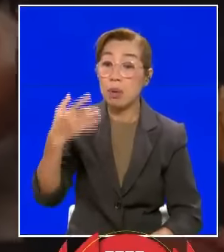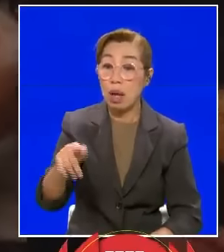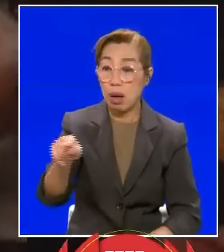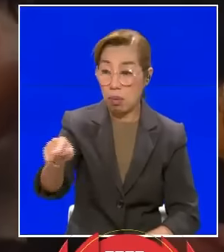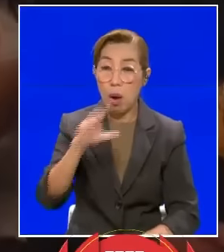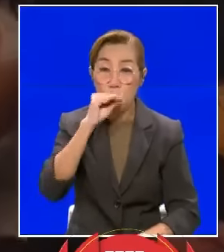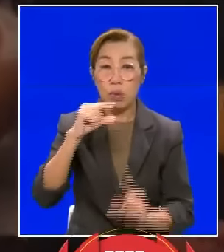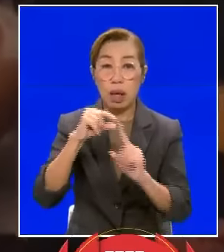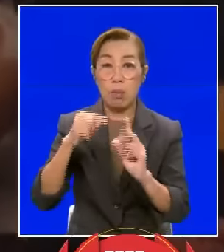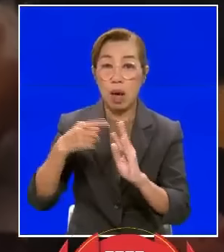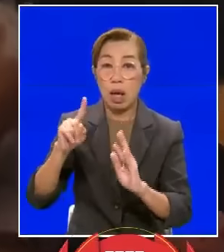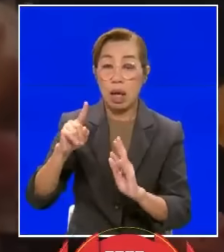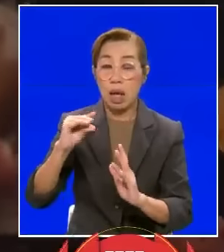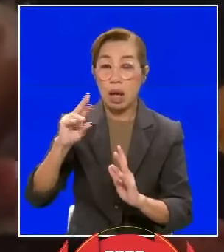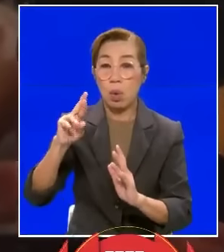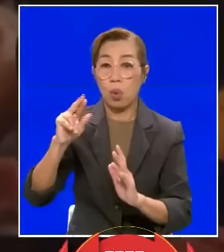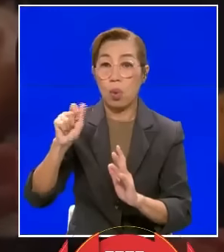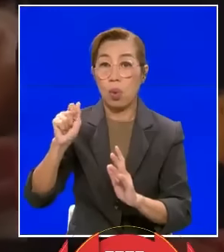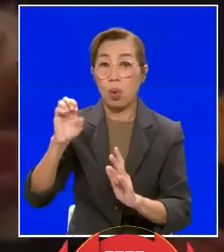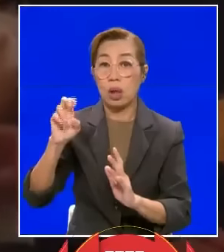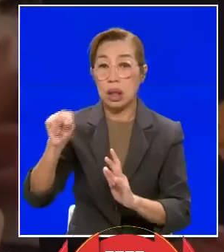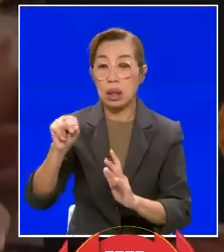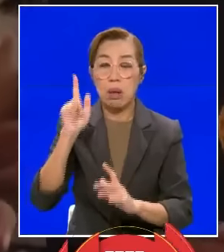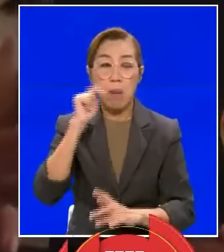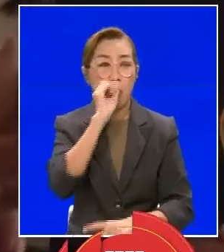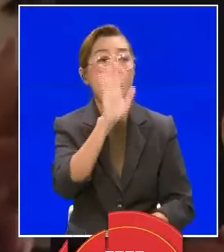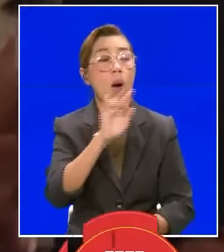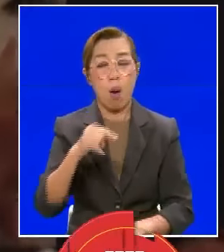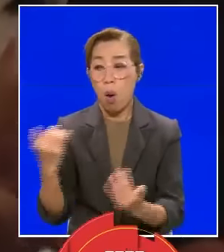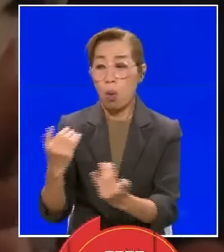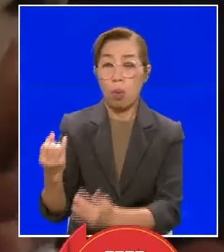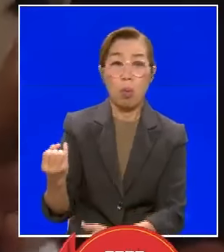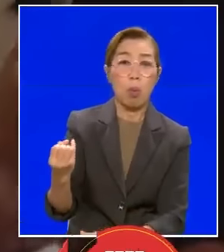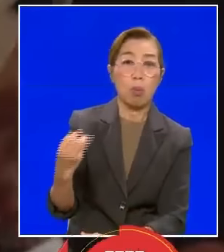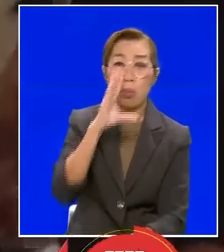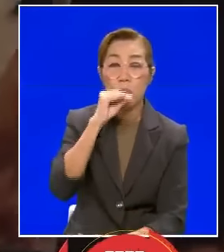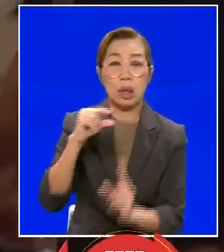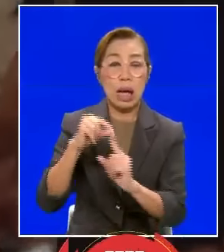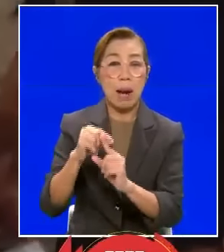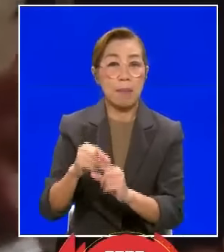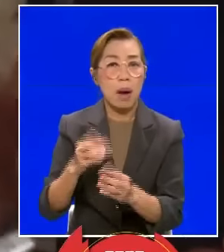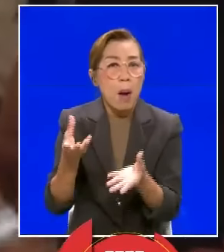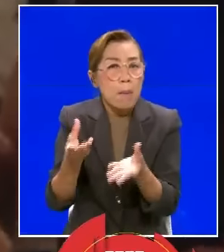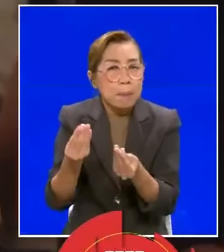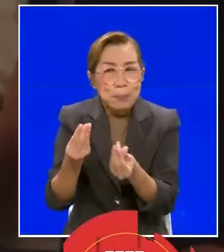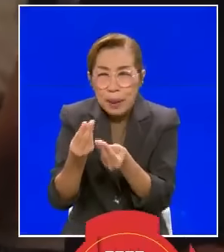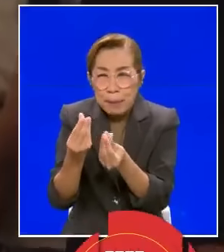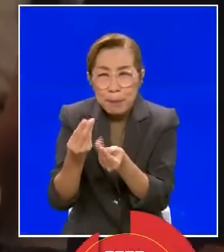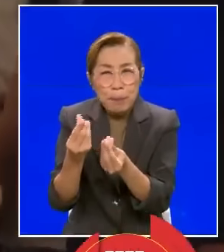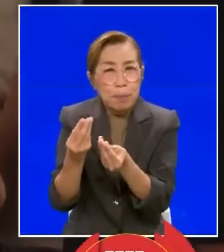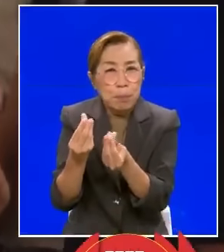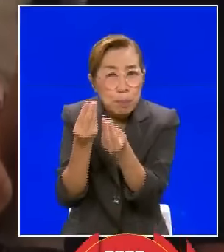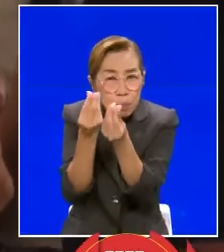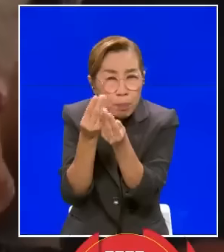าลูกชายอ้างว่าเรียกตามเพื่อนนะครับที่เพื่อนๆเรียกว่าผงแป้งแต่ก็ไม่ได้ยืนยันนะครับว่าเป็นเฮโรอีนจริงหรือไม่นอกจ